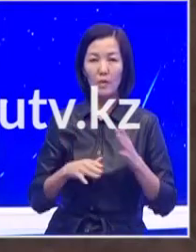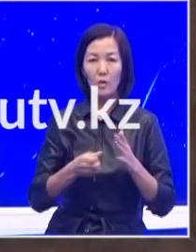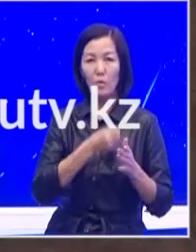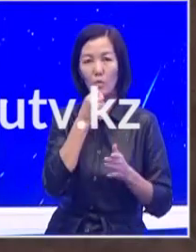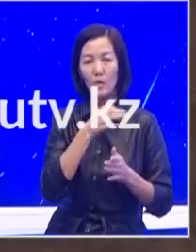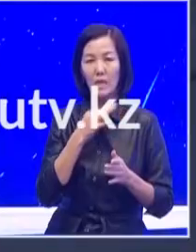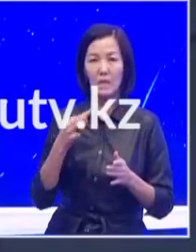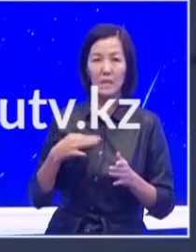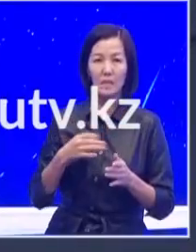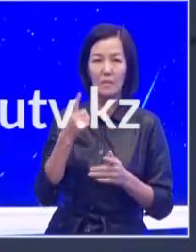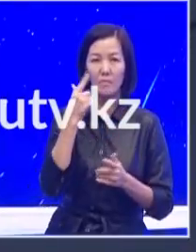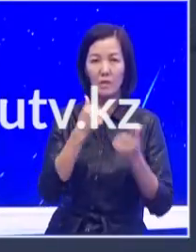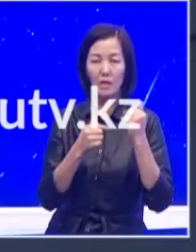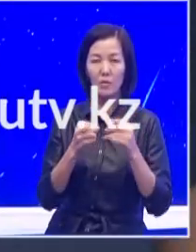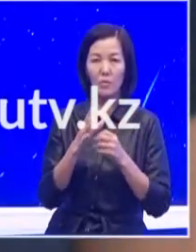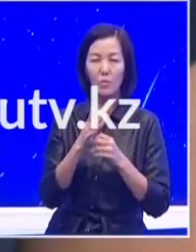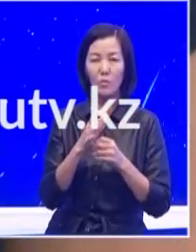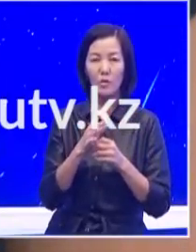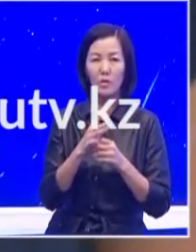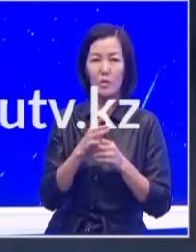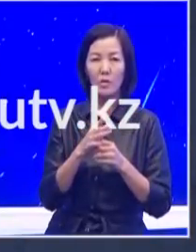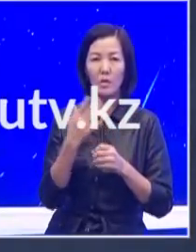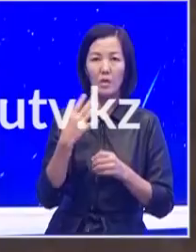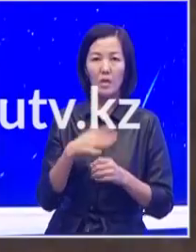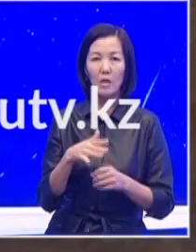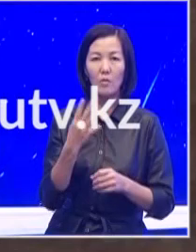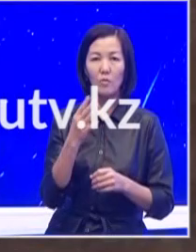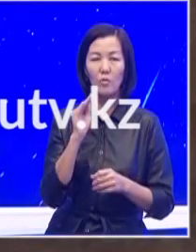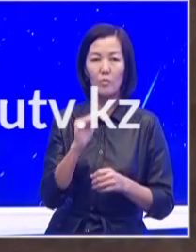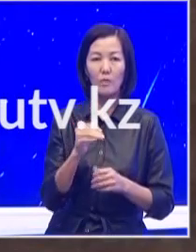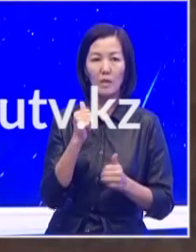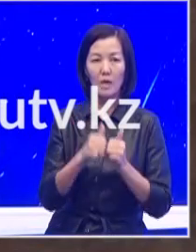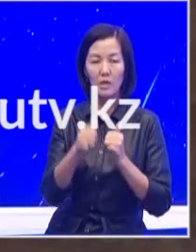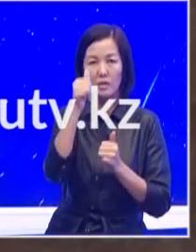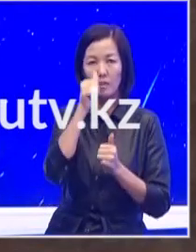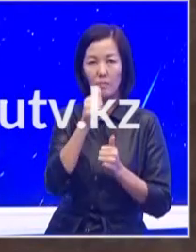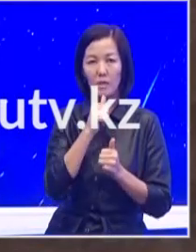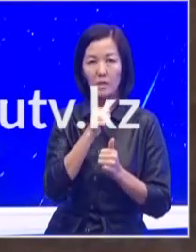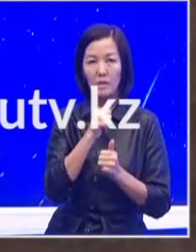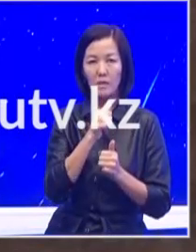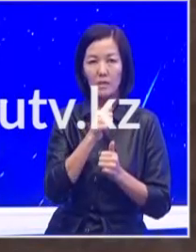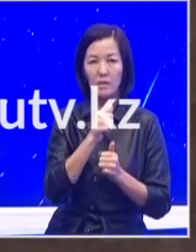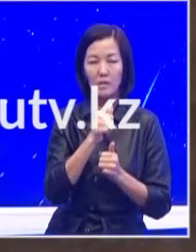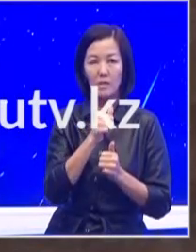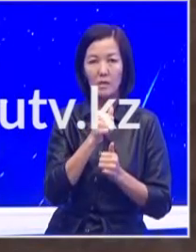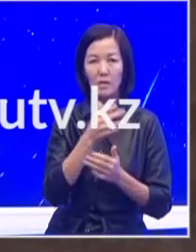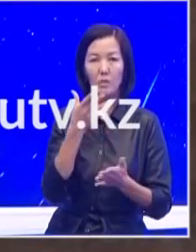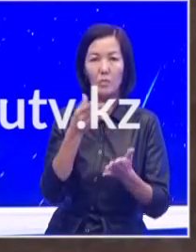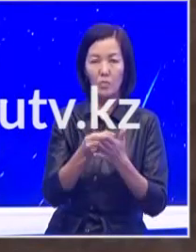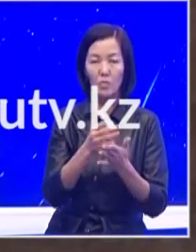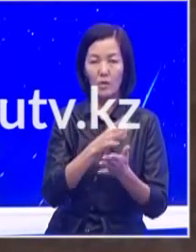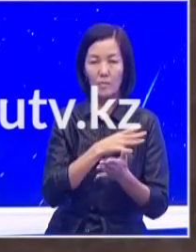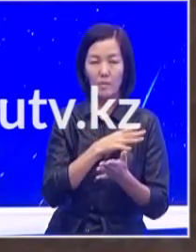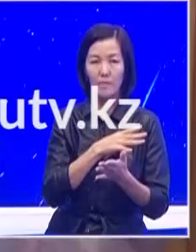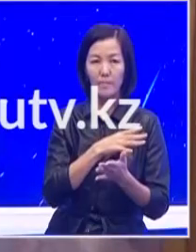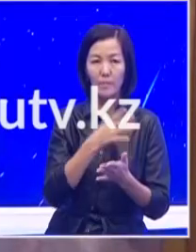ұлымды жылады, 14 жаста ғой. 54 мыңды ай сайын төлеп отырмын, енді қорықпайын біреуге беріп атырмын деп, енді сөрін өз үйім болған